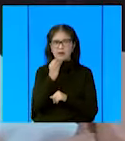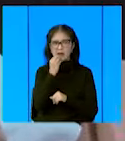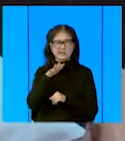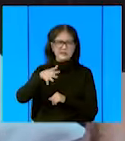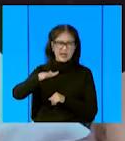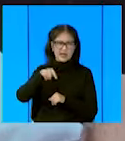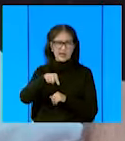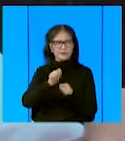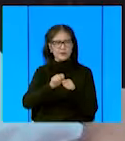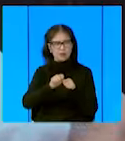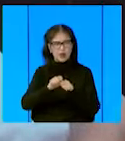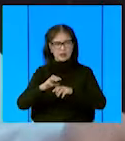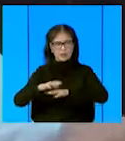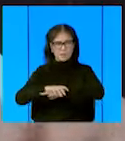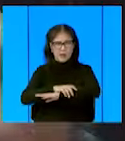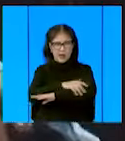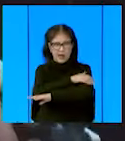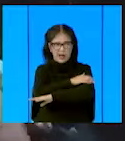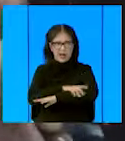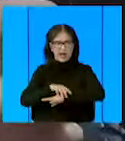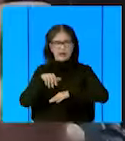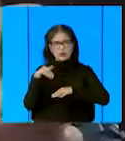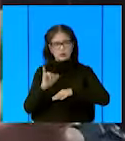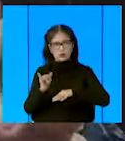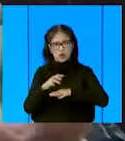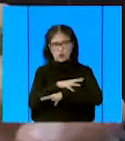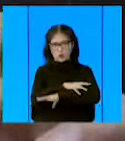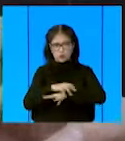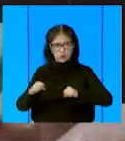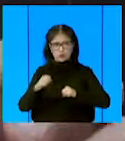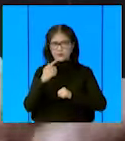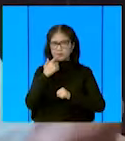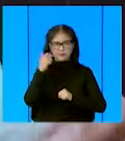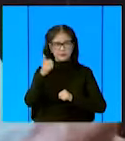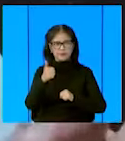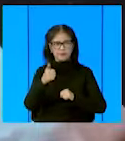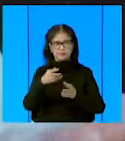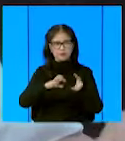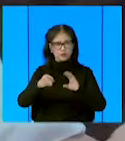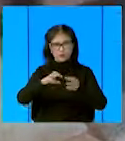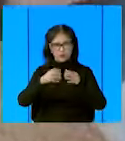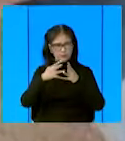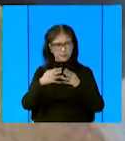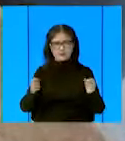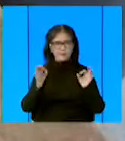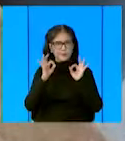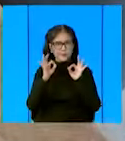yang paha utuh, paha kambing utuh. Ini rasanya empuk, terus bumbunya meresap, pokoknya gurih, pokoknya pas